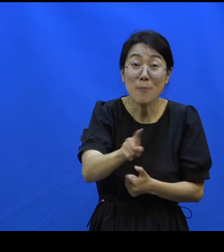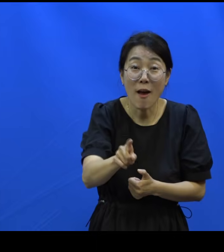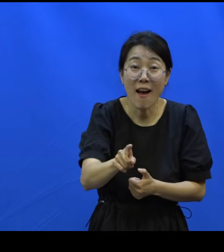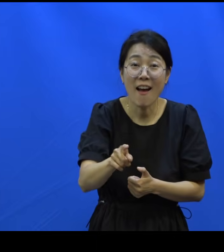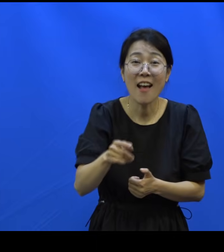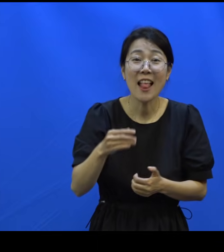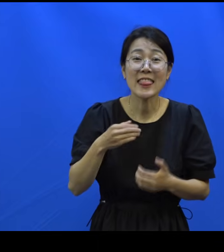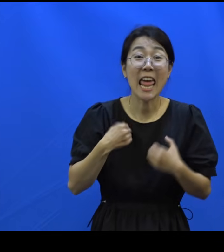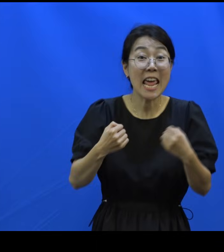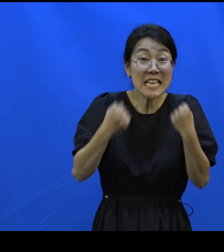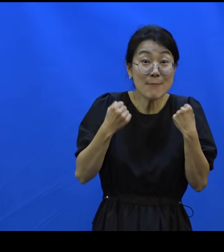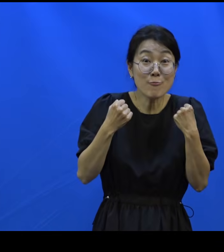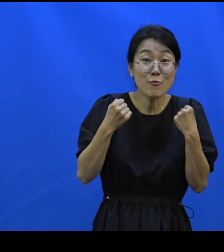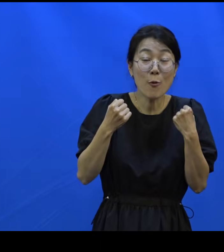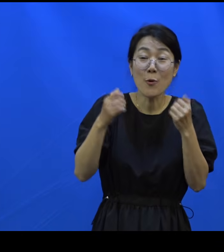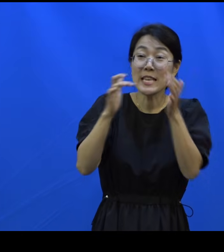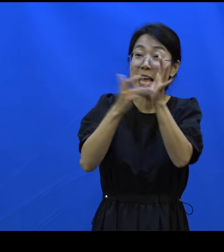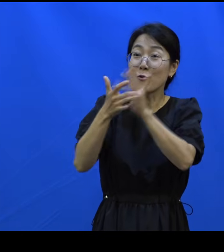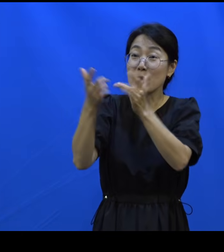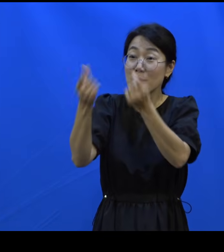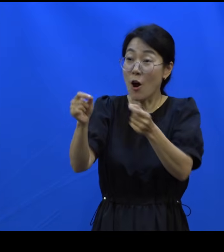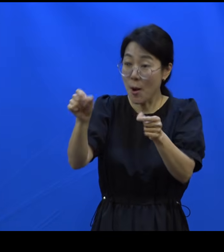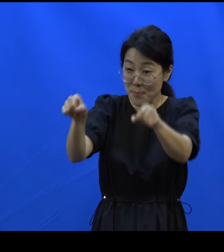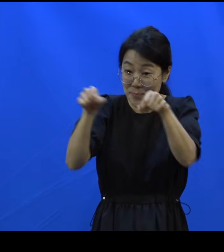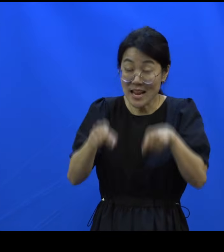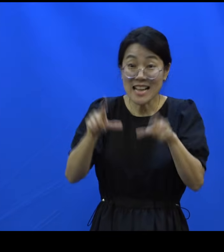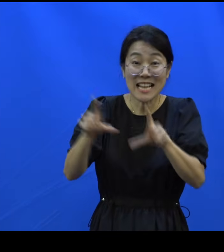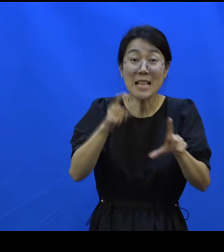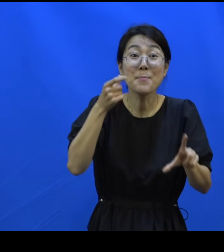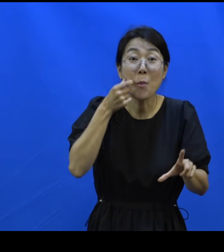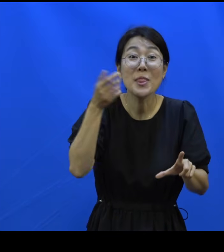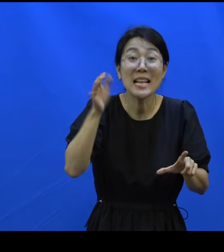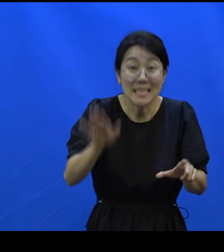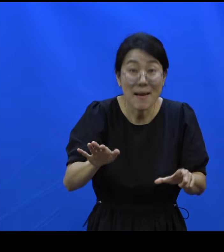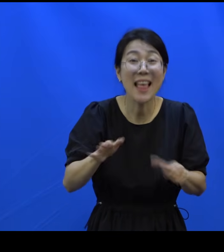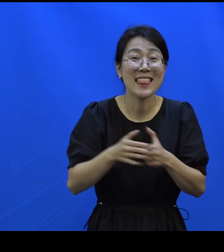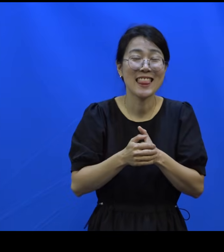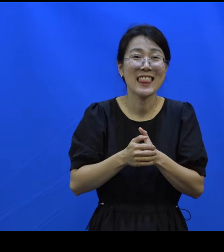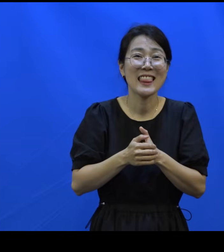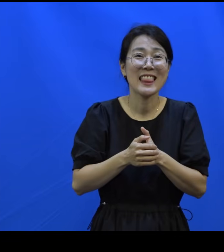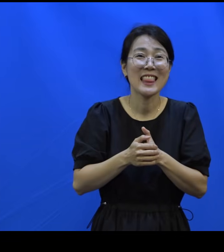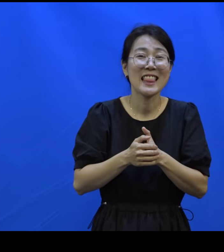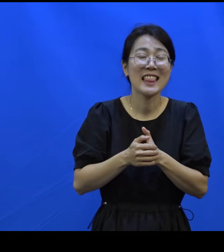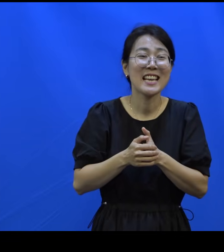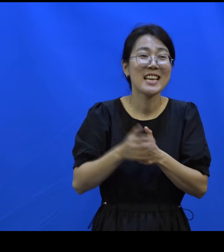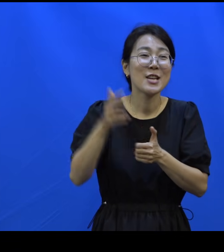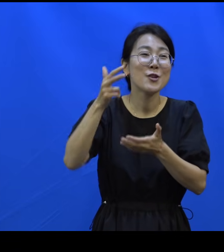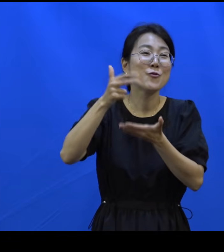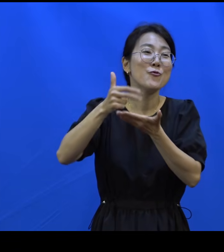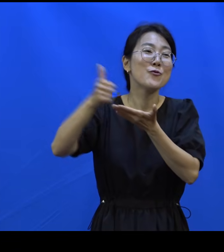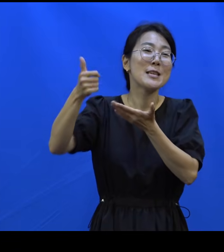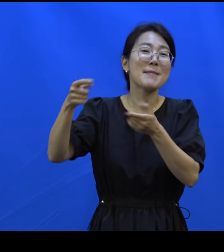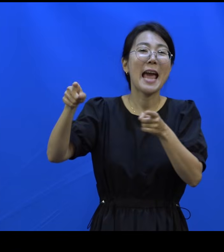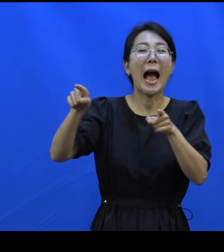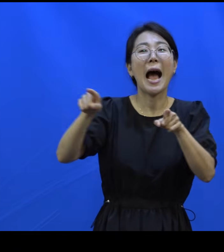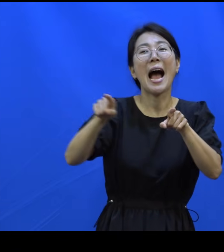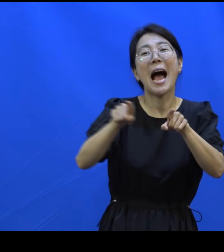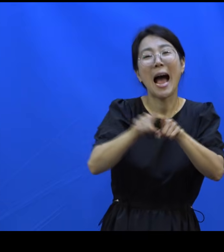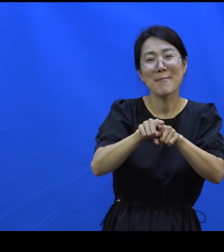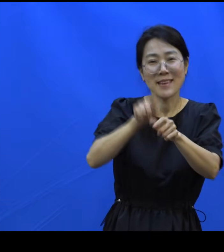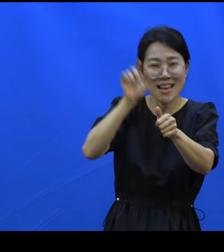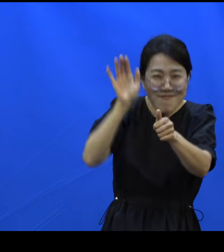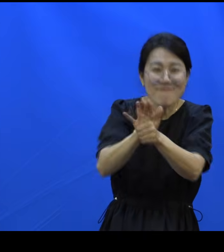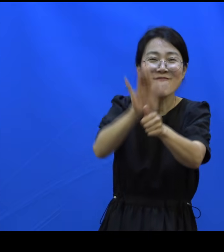없지만, 우리의 힘으로는 율법을 지킬 수 없지만 우리 주님이 우리를 도우시면,